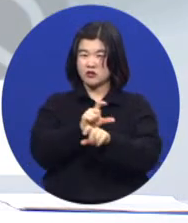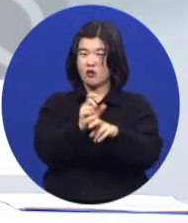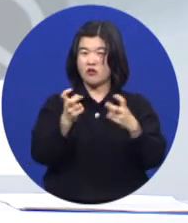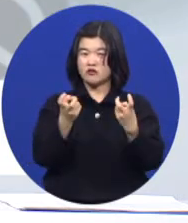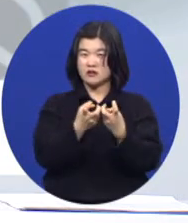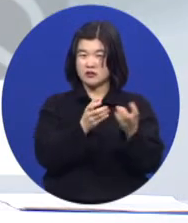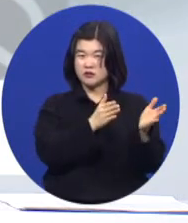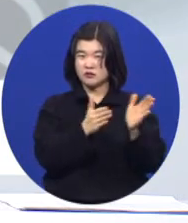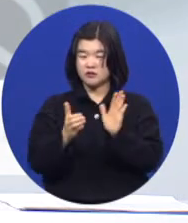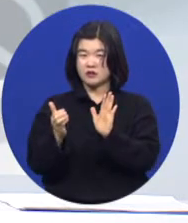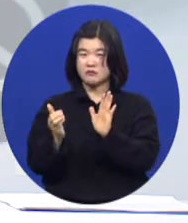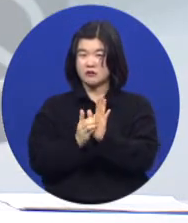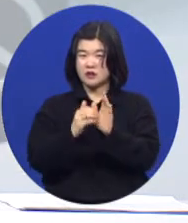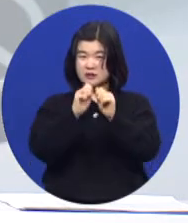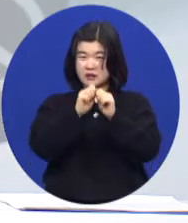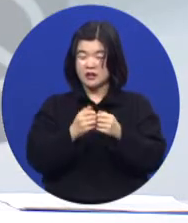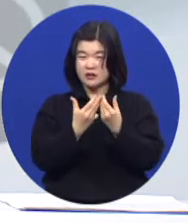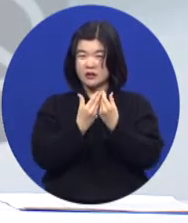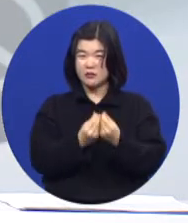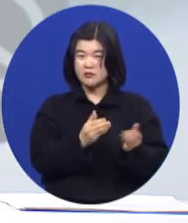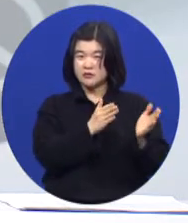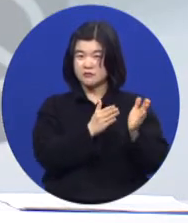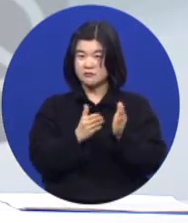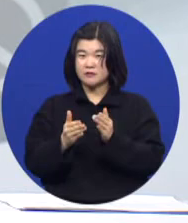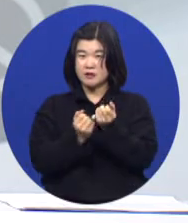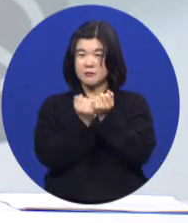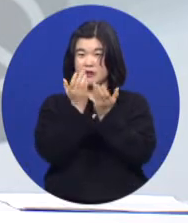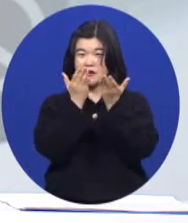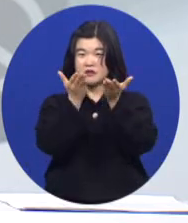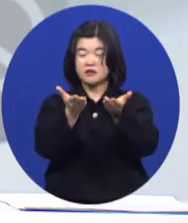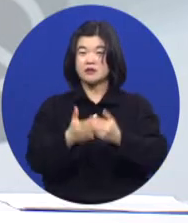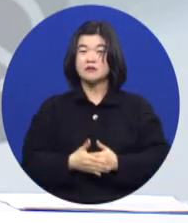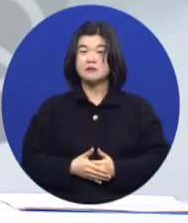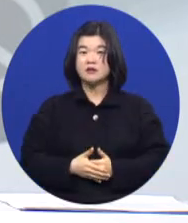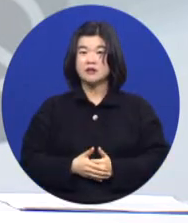정책을 정리했습니다. 자세한 내용을 권혁태 기자가 보도합니다.